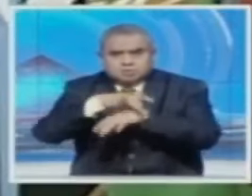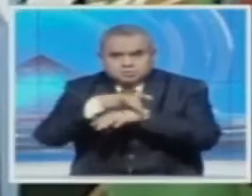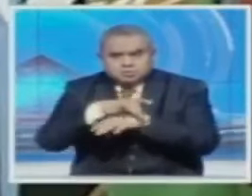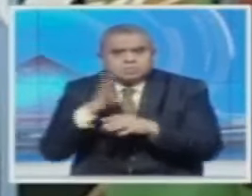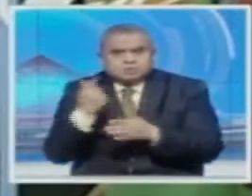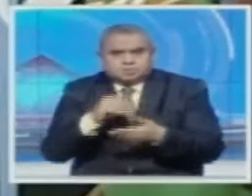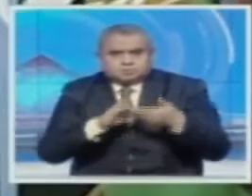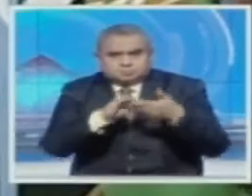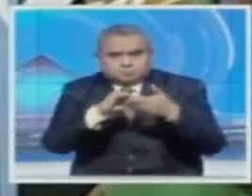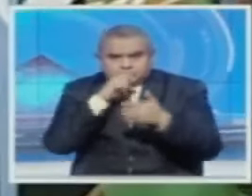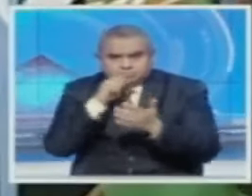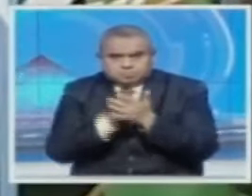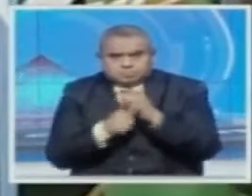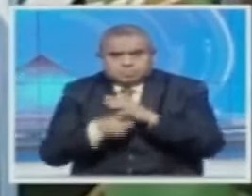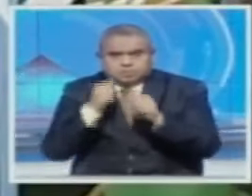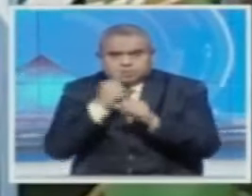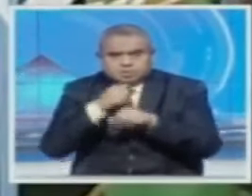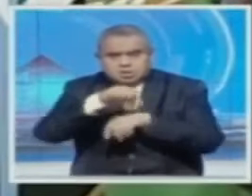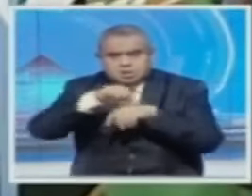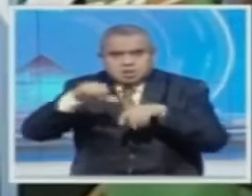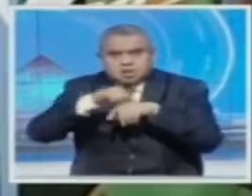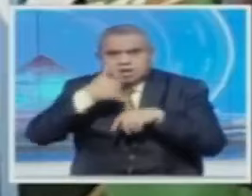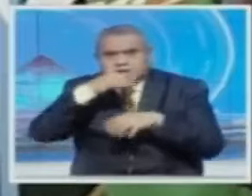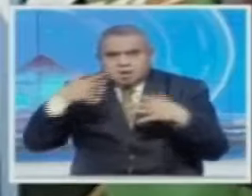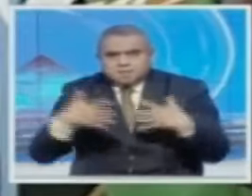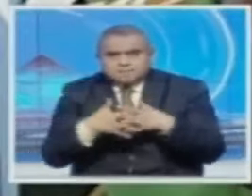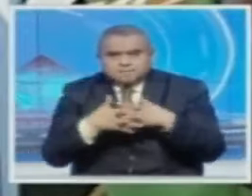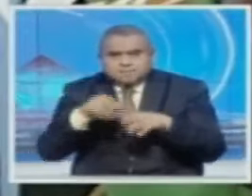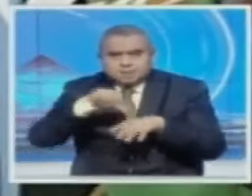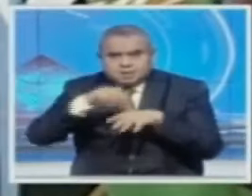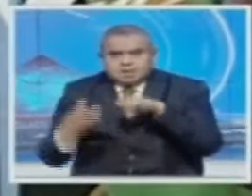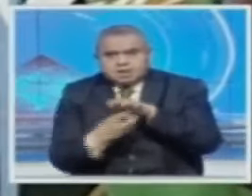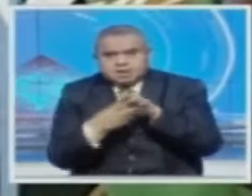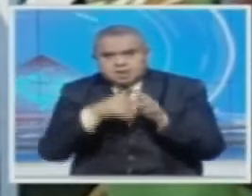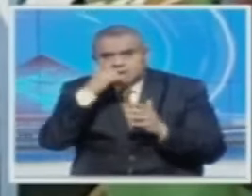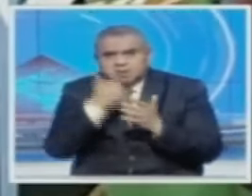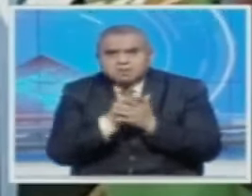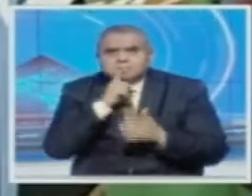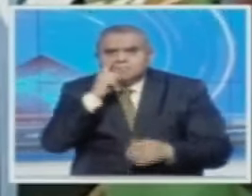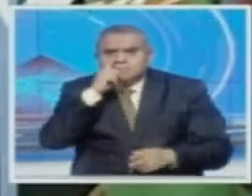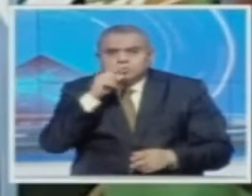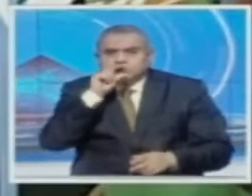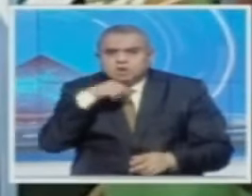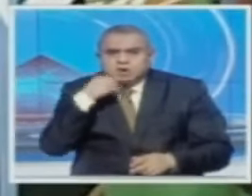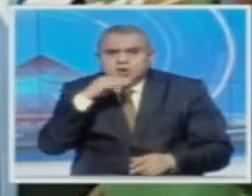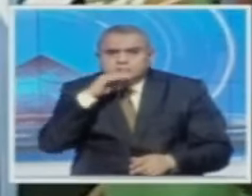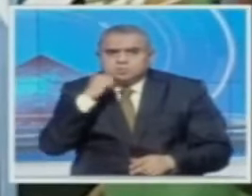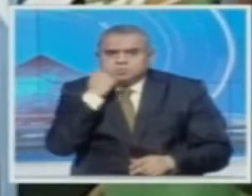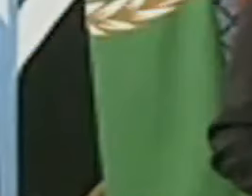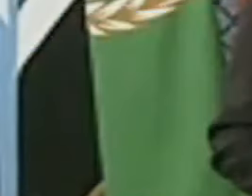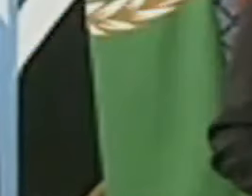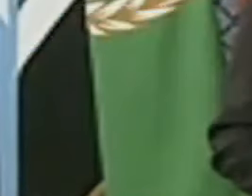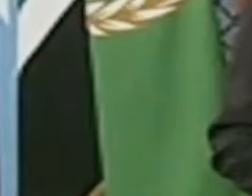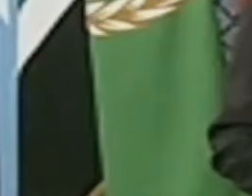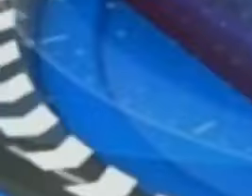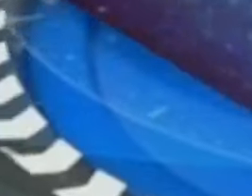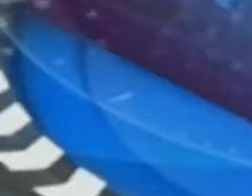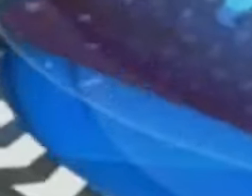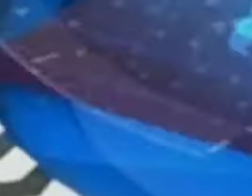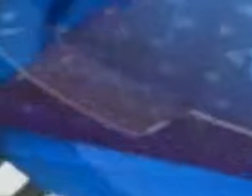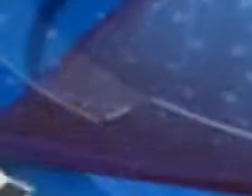على وقوفهم بجانب الأشقاء العرب. من الجامعة العربية منذر أبو دوح، التلفزيون المصري.